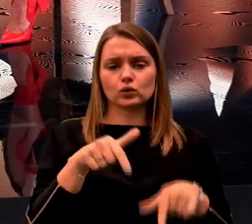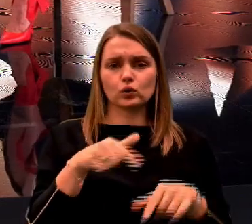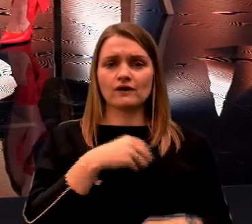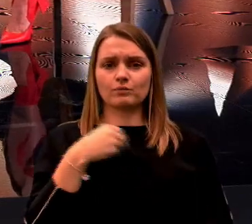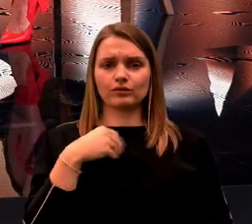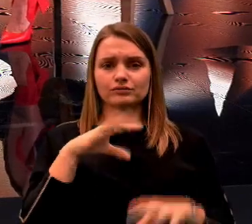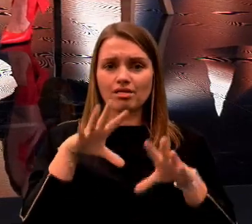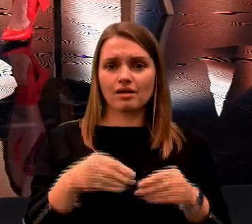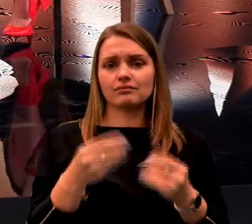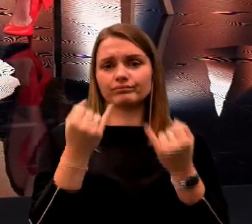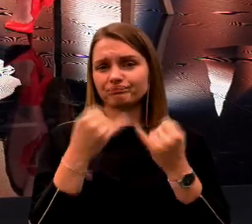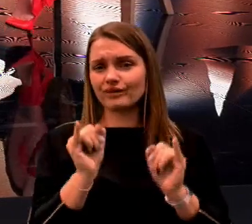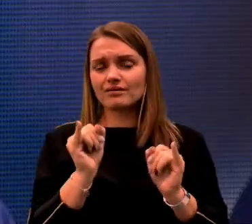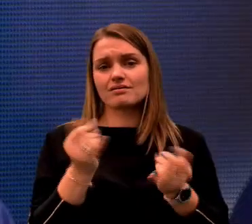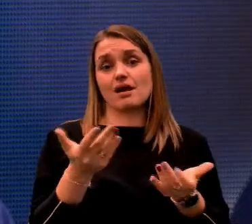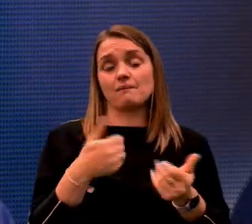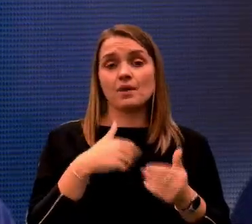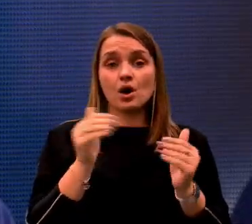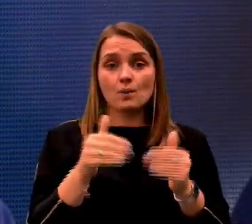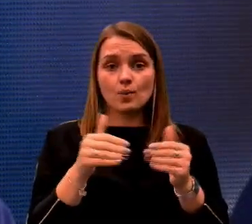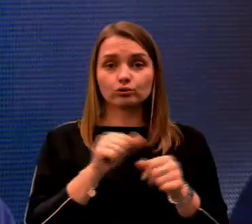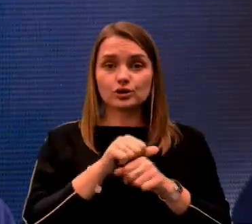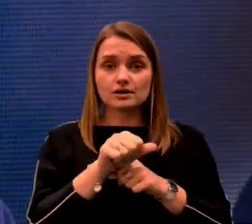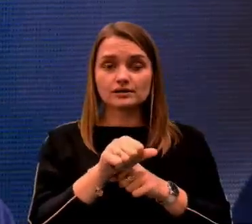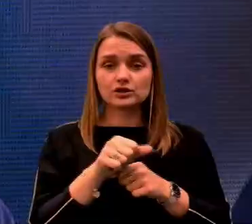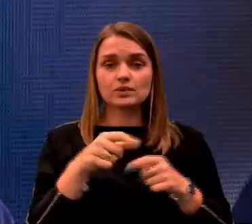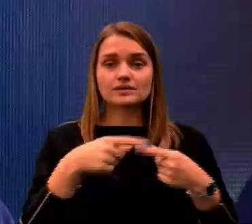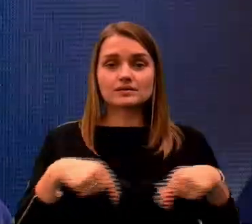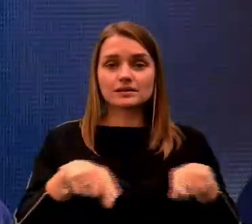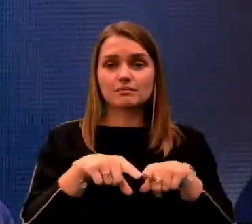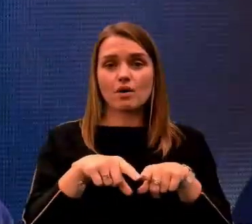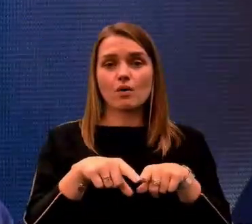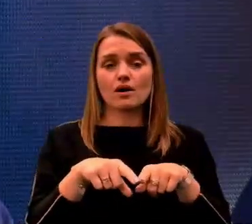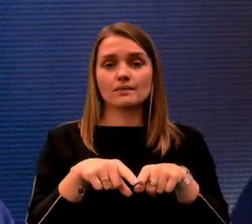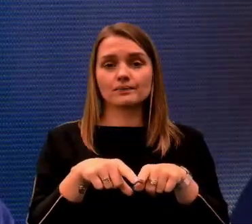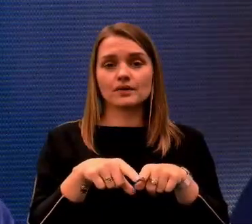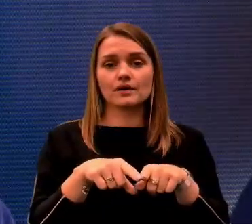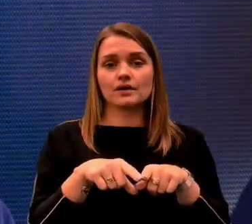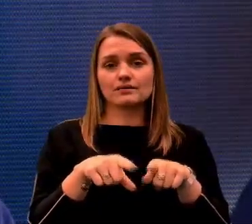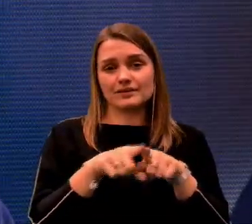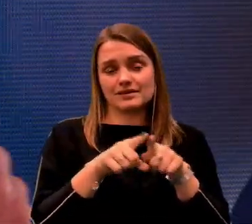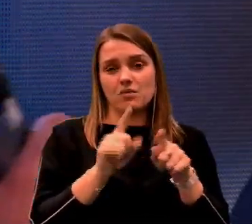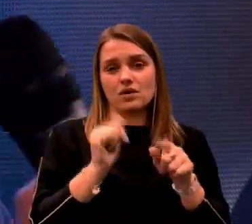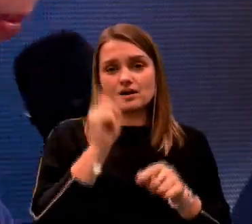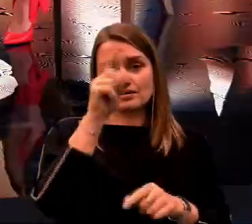specyficznego, albo może zupełnie nie, może jesteśmy po prostu zespołami takimi jak wszystkie inne w Europie.